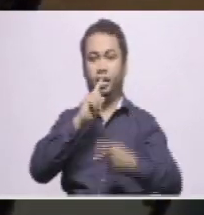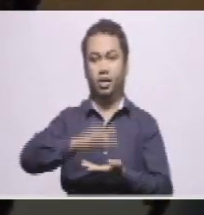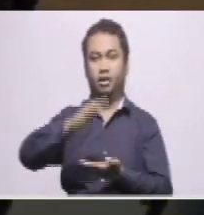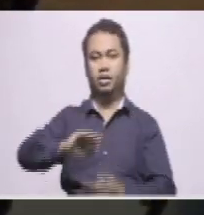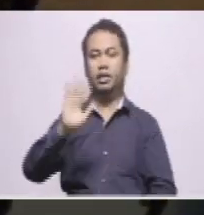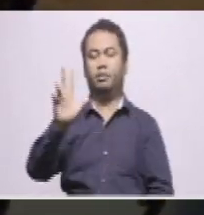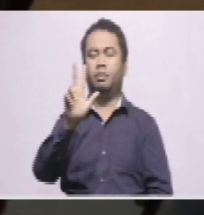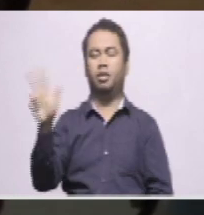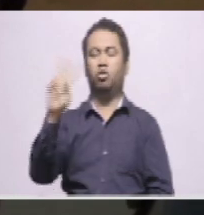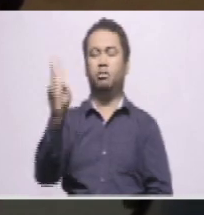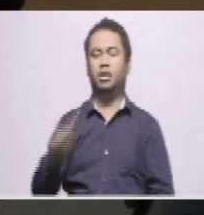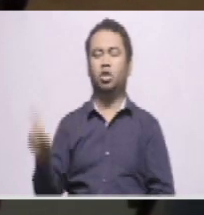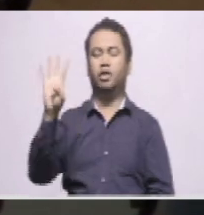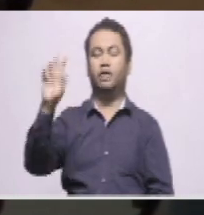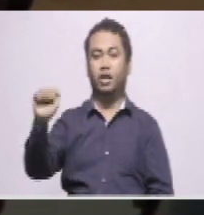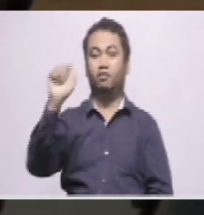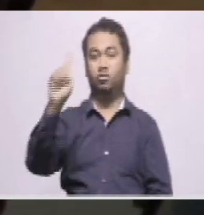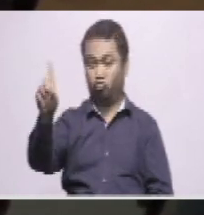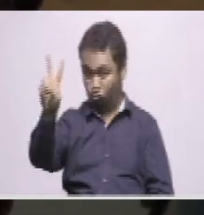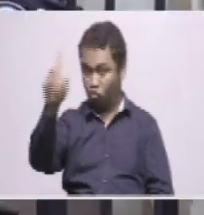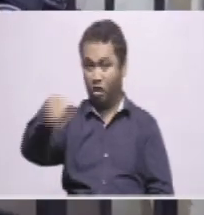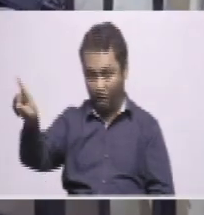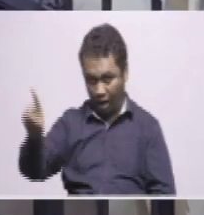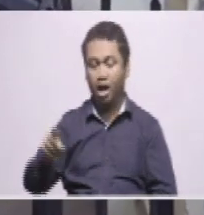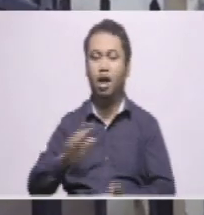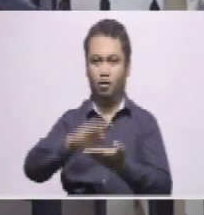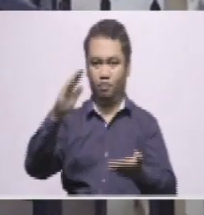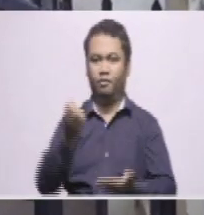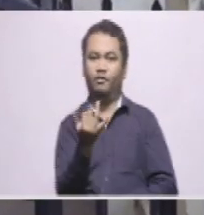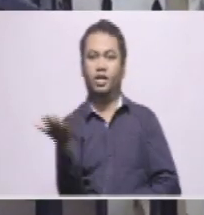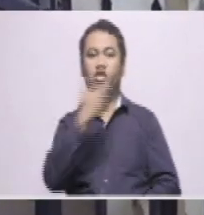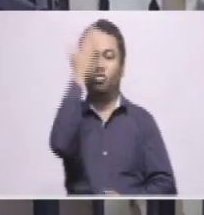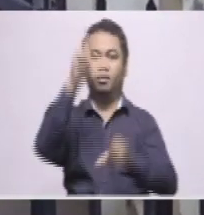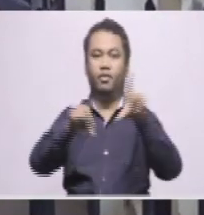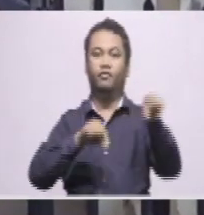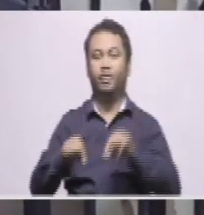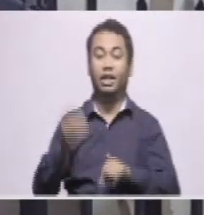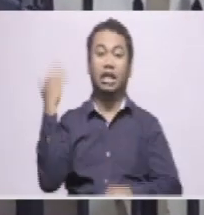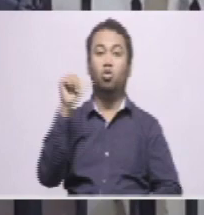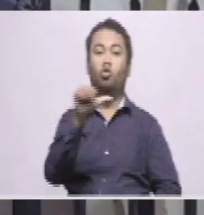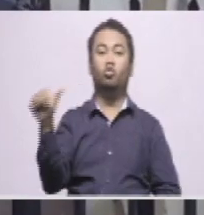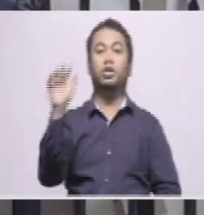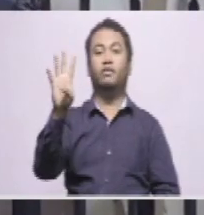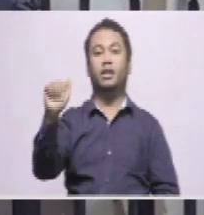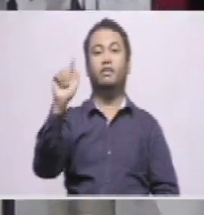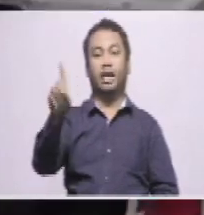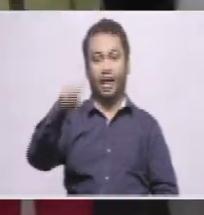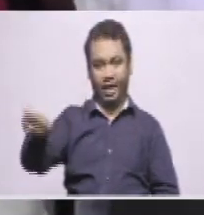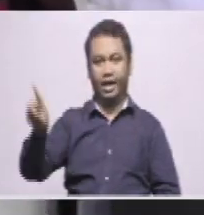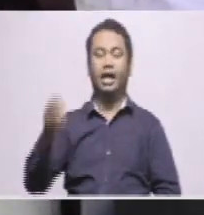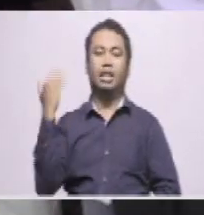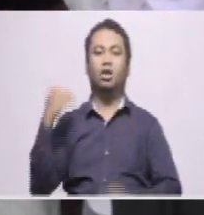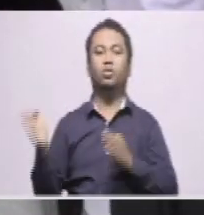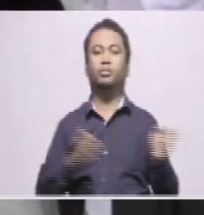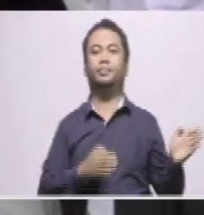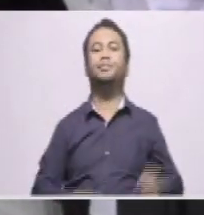sevatra arivo sy ray alina ny mpifidy tao amin'ity kominina Fianarivo ity raha 10 sy 7 arivo sy ray alina izany teo aloha. Saika